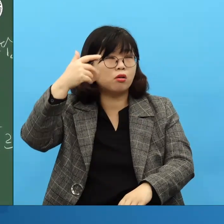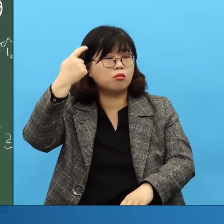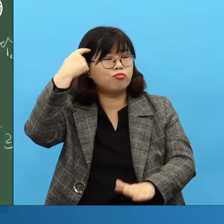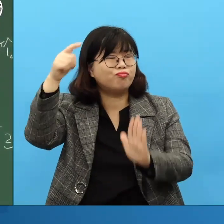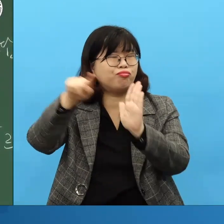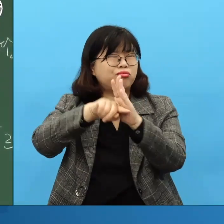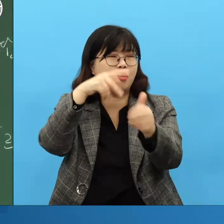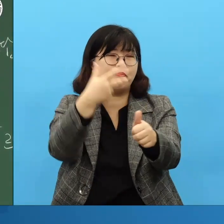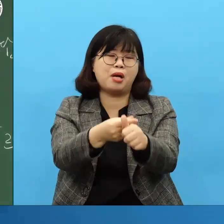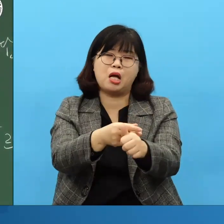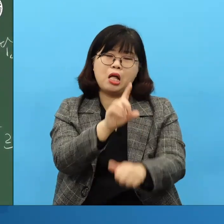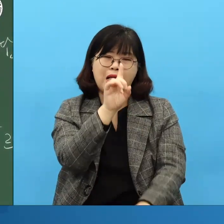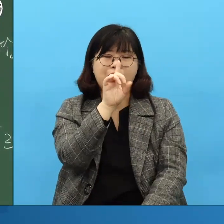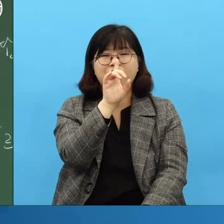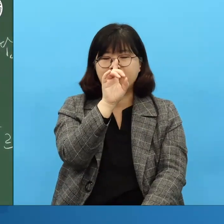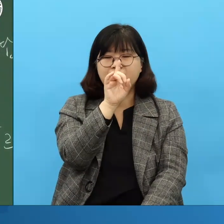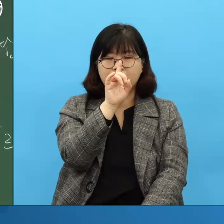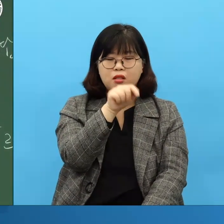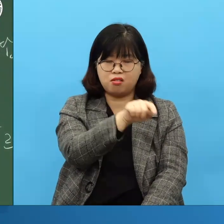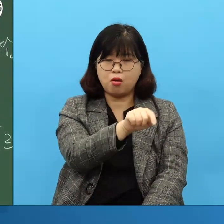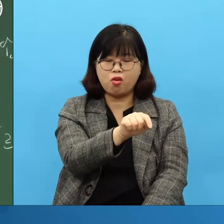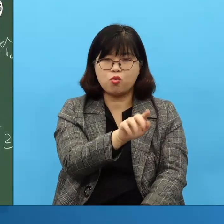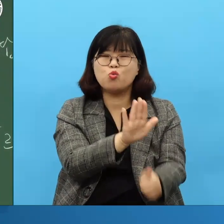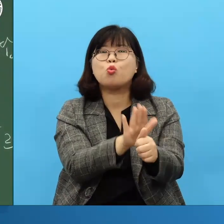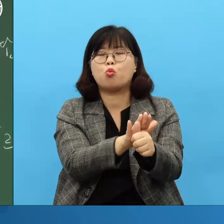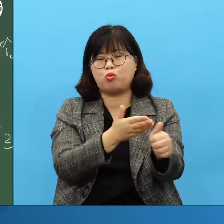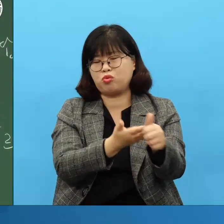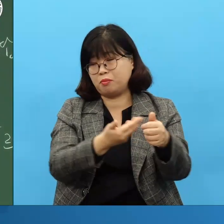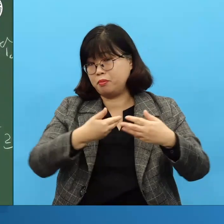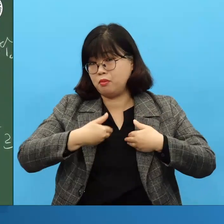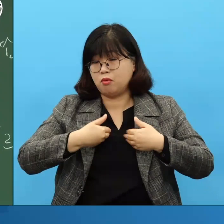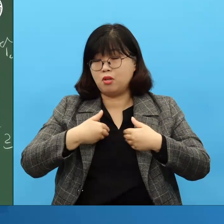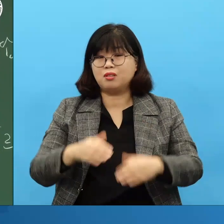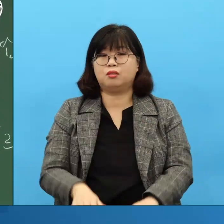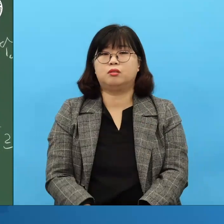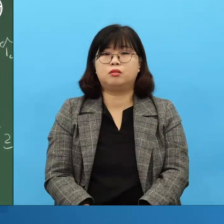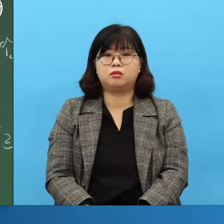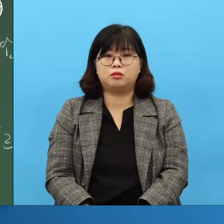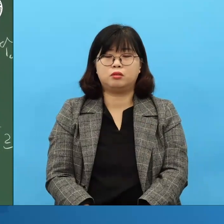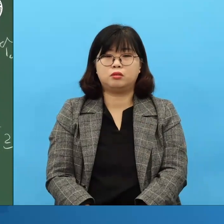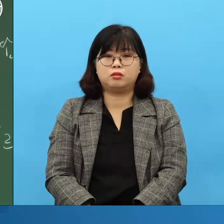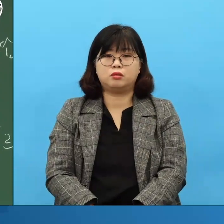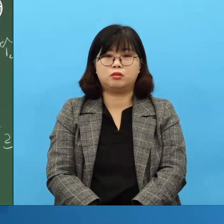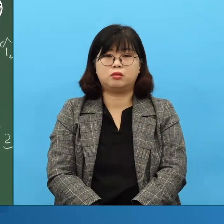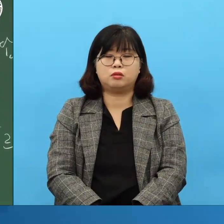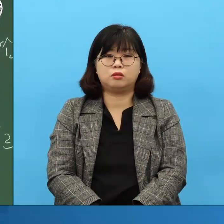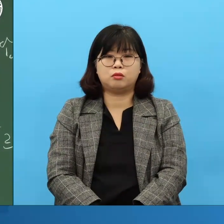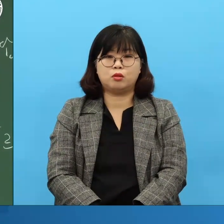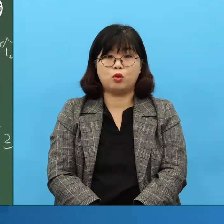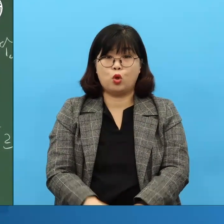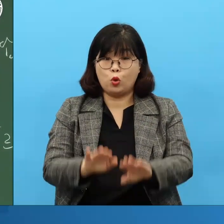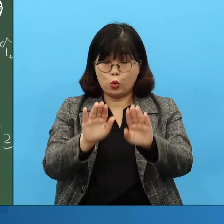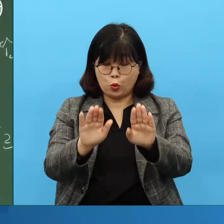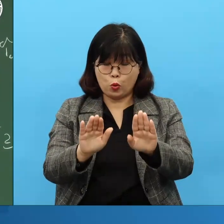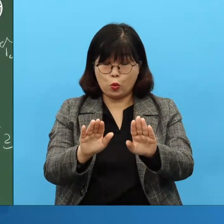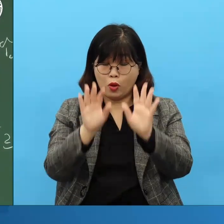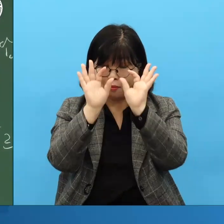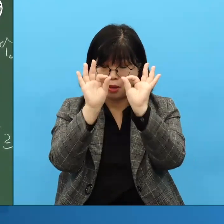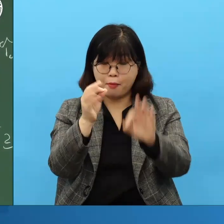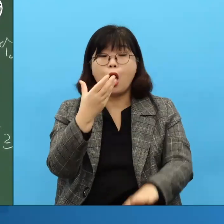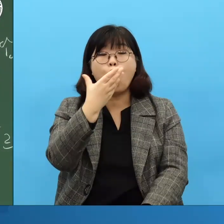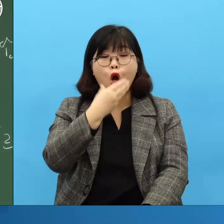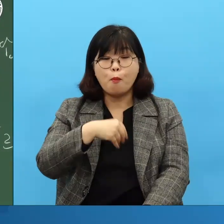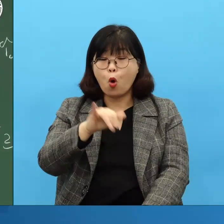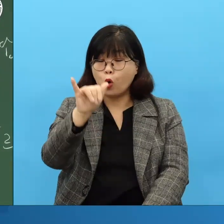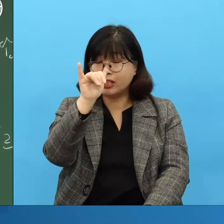that. 결론에 보면 복 있는 사람은 악인의 꾀를 따르지 아니하고 죄인의 길에 서지